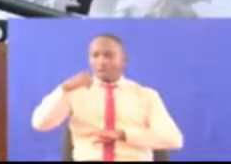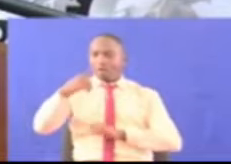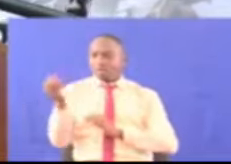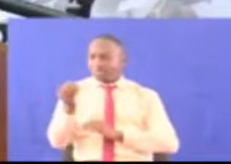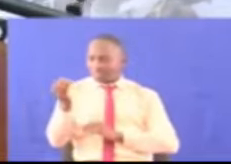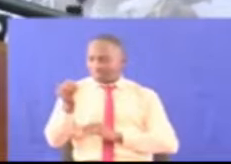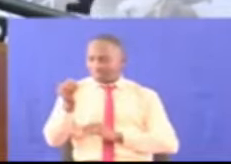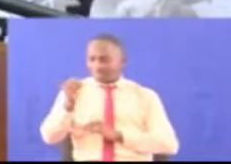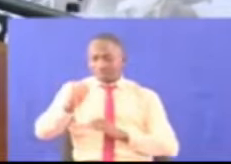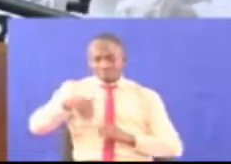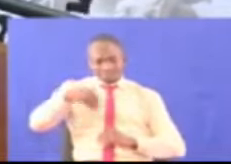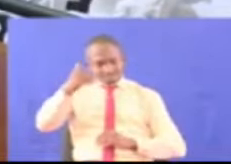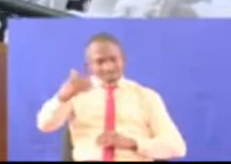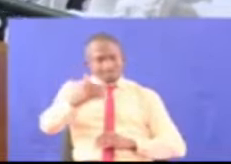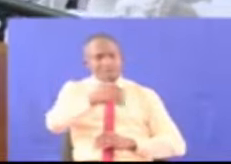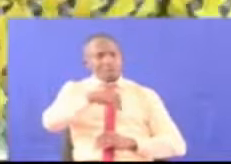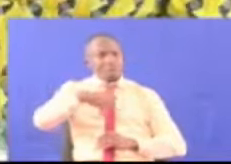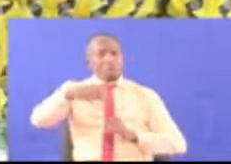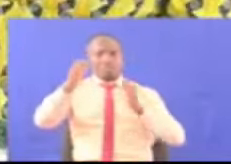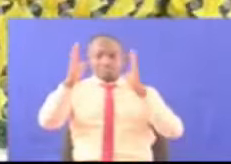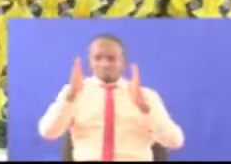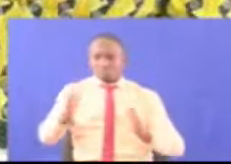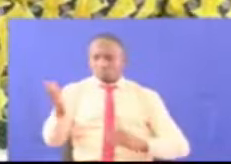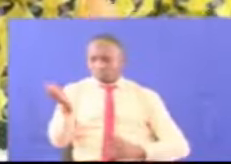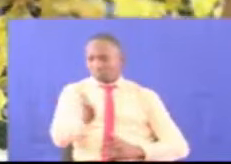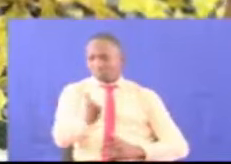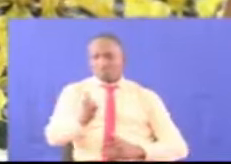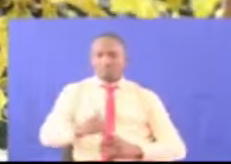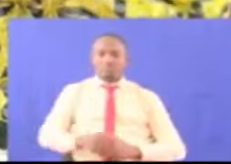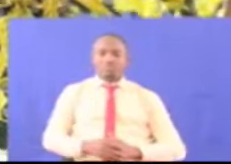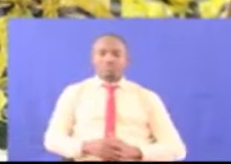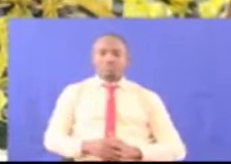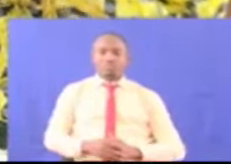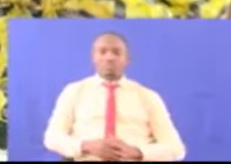ndipo Mheshimiwa Waziri Mkuu atasimama. Karibu sana.